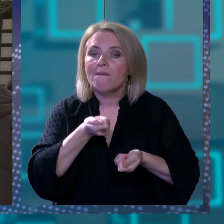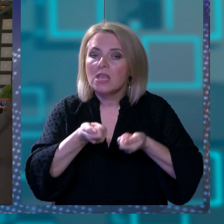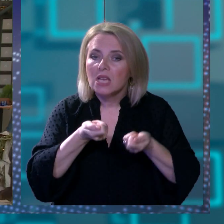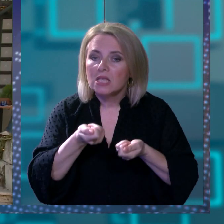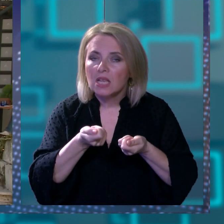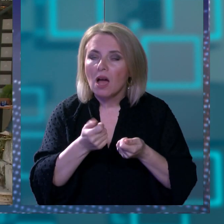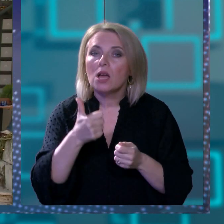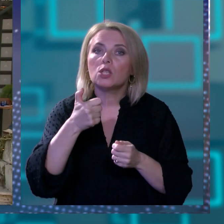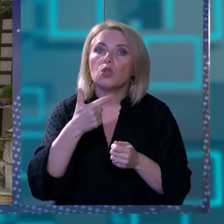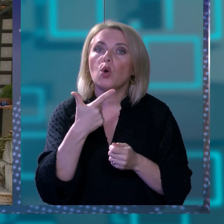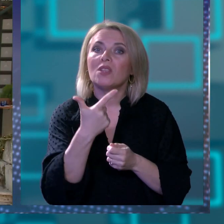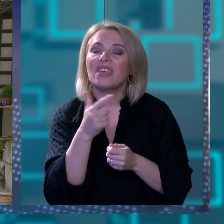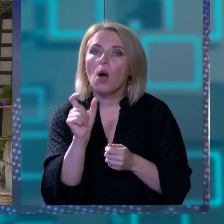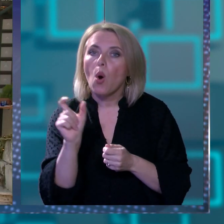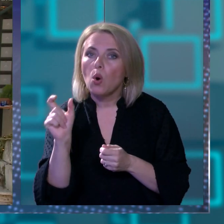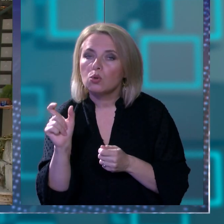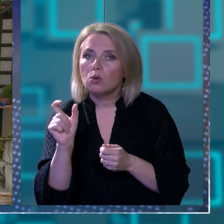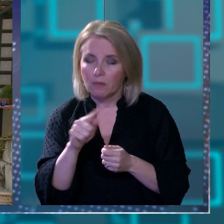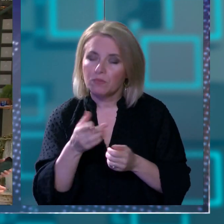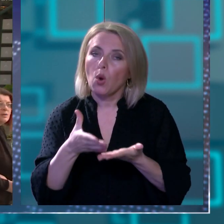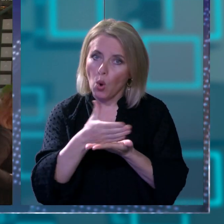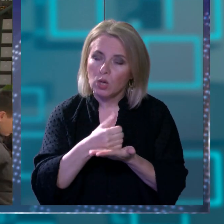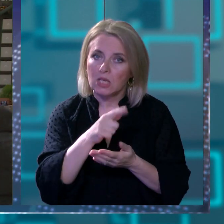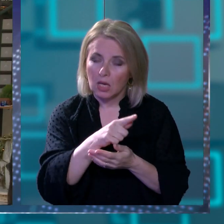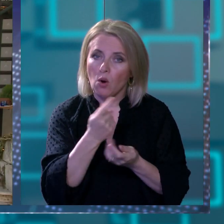stipendiramo 102 korisnika stipendija.